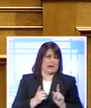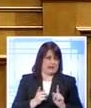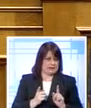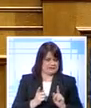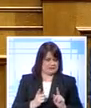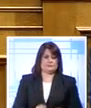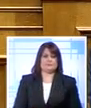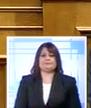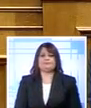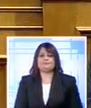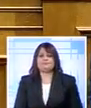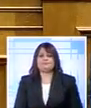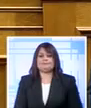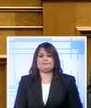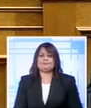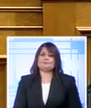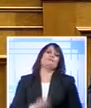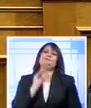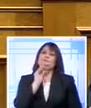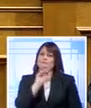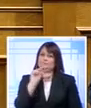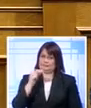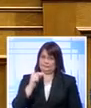Και κύριοι συνάδελφοι,